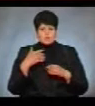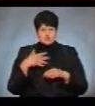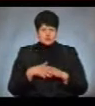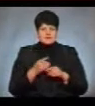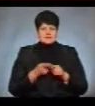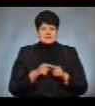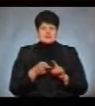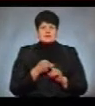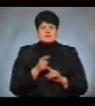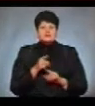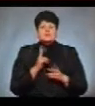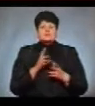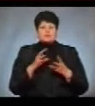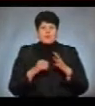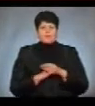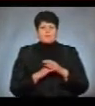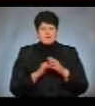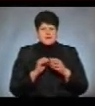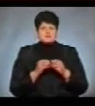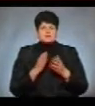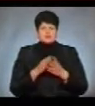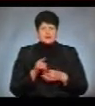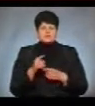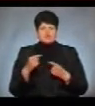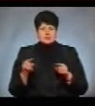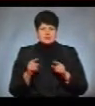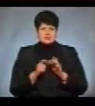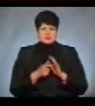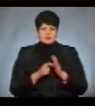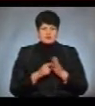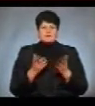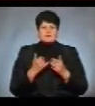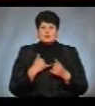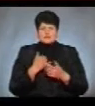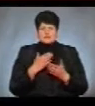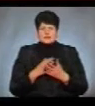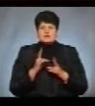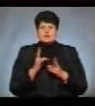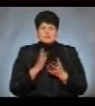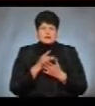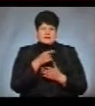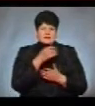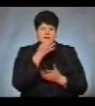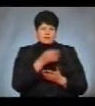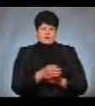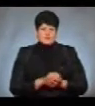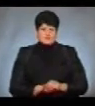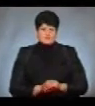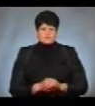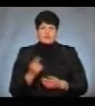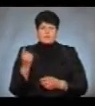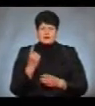залежить від того, на чиєму балансі знаходиться та чи інша споруда, то які в нас є споруди і хто несе за них відповідальність? Ну, у першу